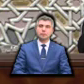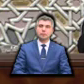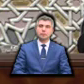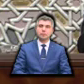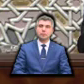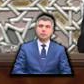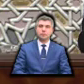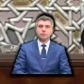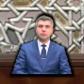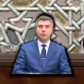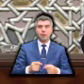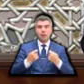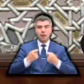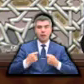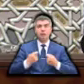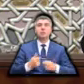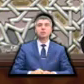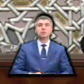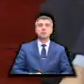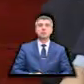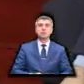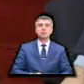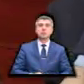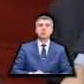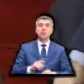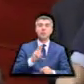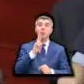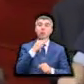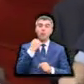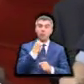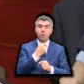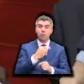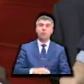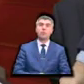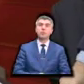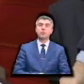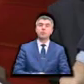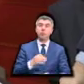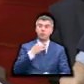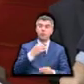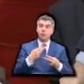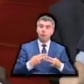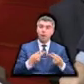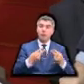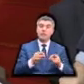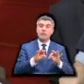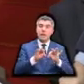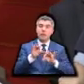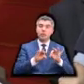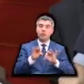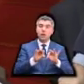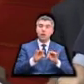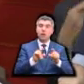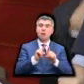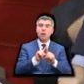رئيس السيدة النائبة المحترمة، الحكومة في إطار ما تفضلت به عندها استراتيجية وطنية اللي